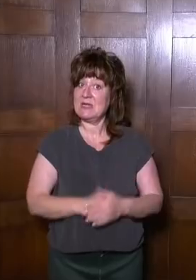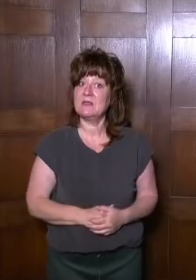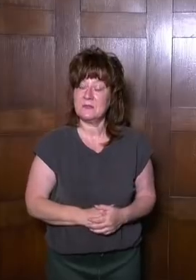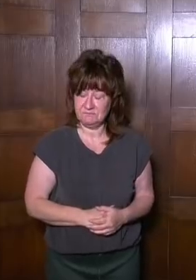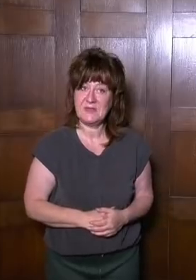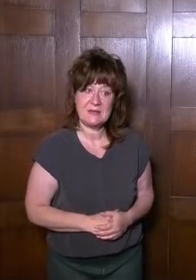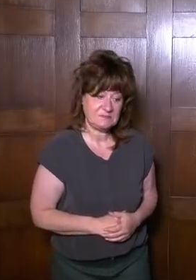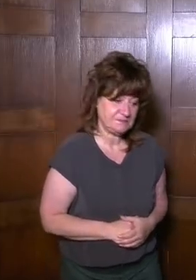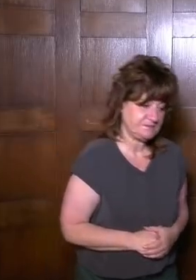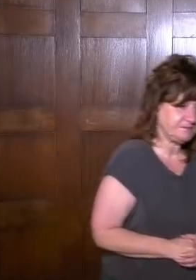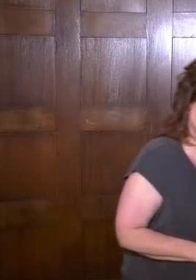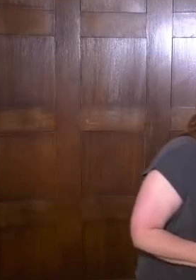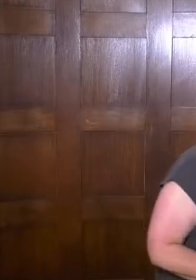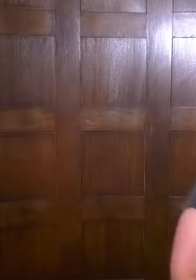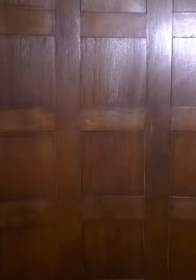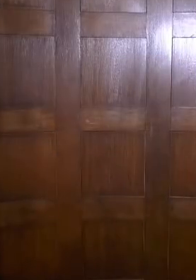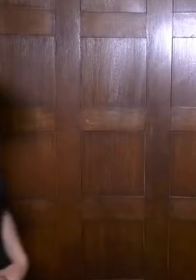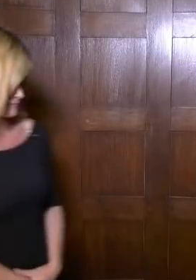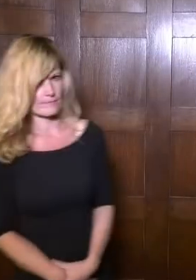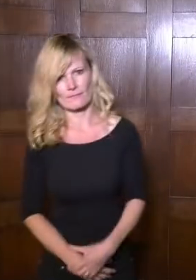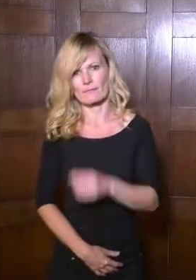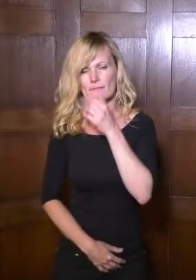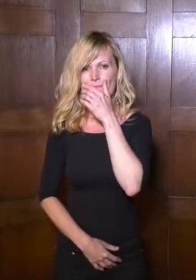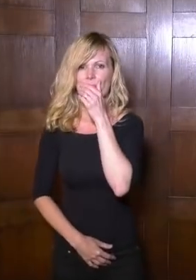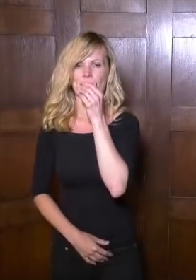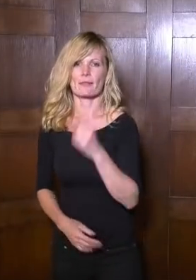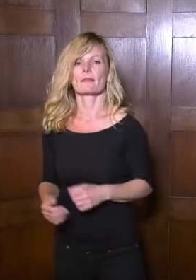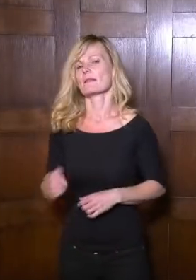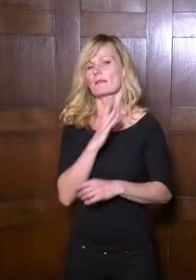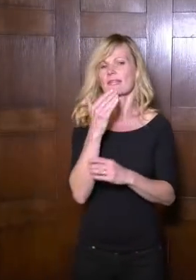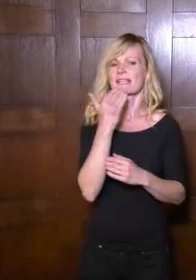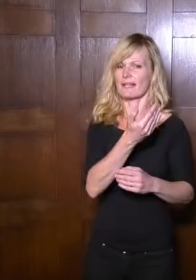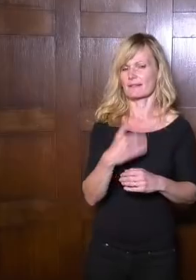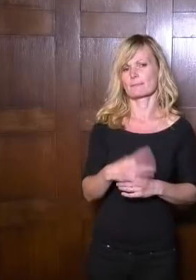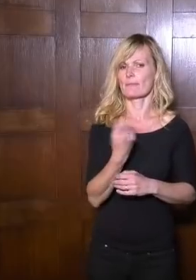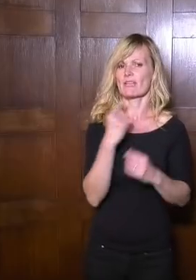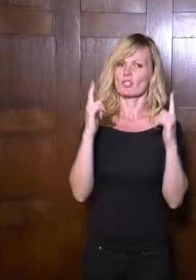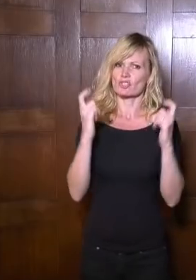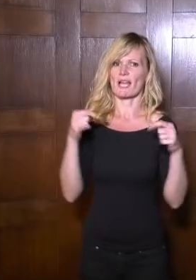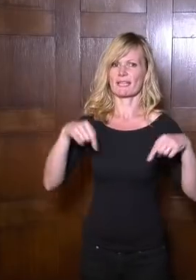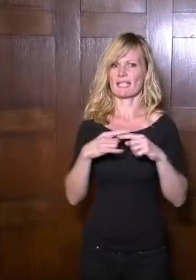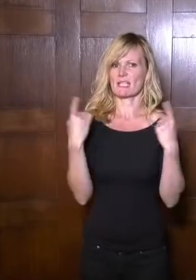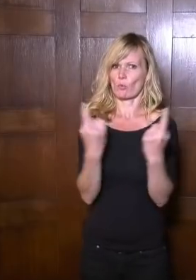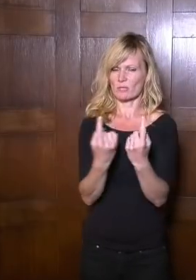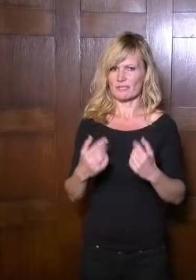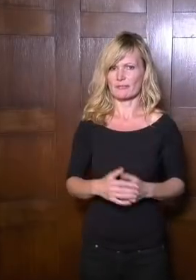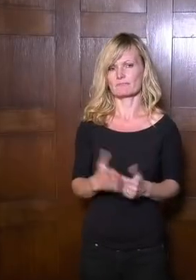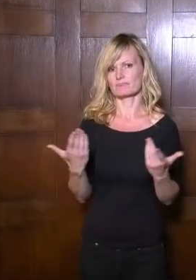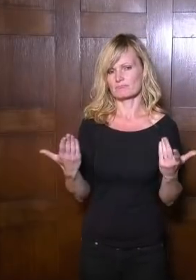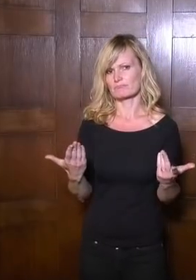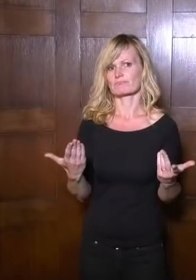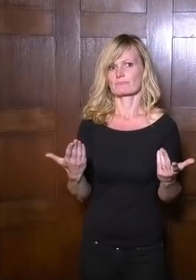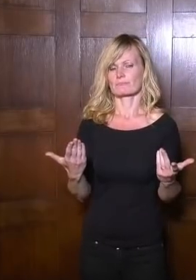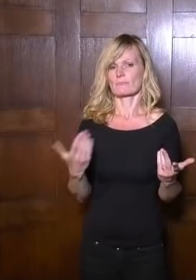Vielen Dank, Herr Grünewald. Wir waren ja gestartet in diese Runde mit dem Vorsatz, uns